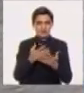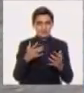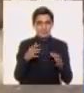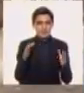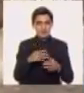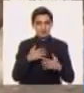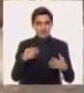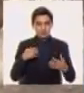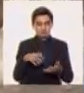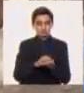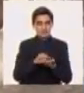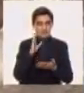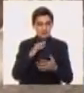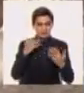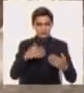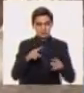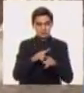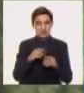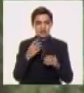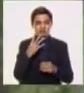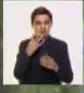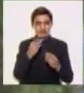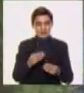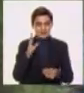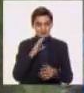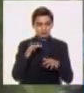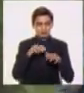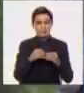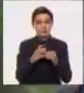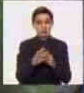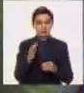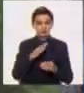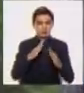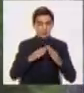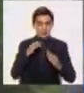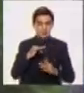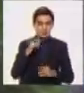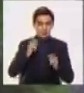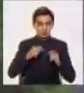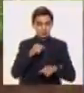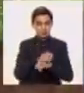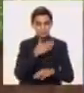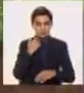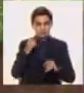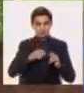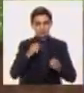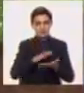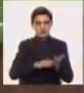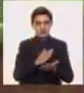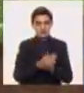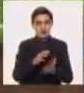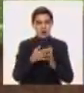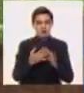ауылында 4 үйді, 15 үйдің ауласын су басты деді. Қасқасуда жауын әлі тоқтай қоймаған. Су шайған көпір маңайында ауыл халқы